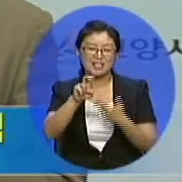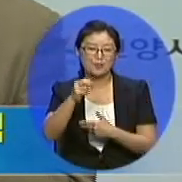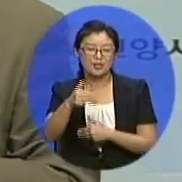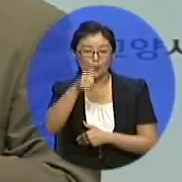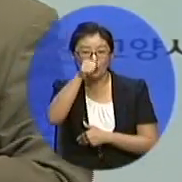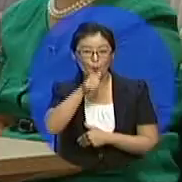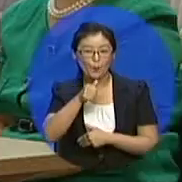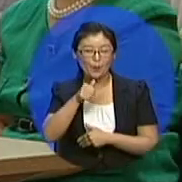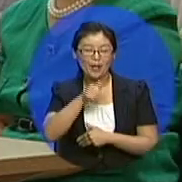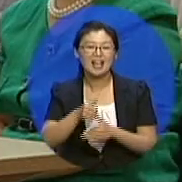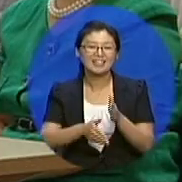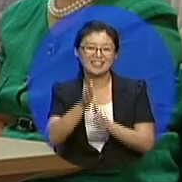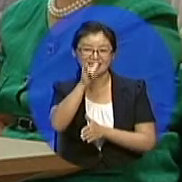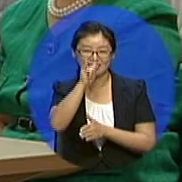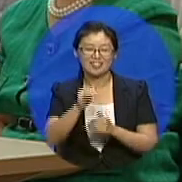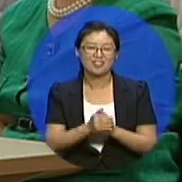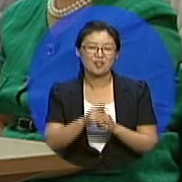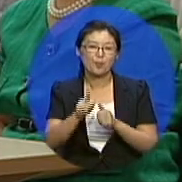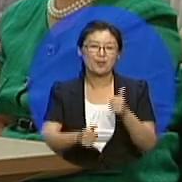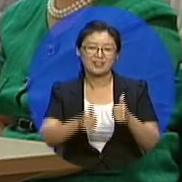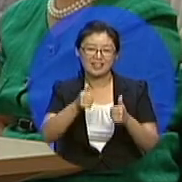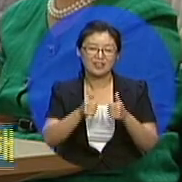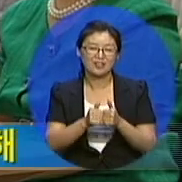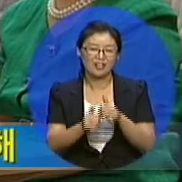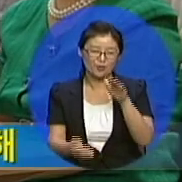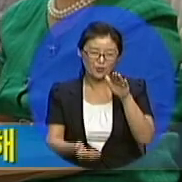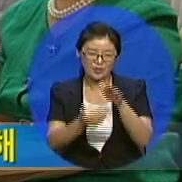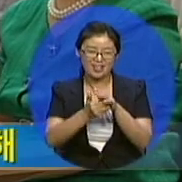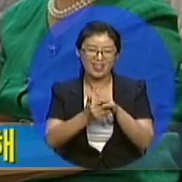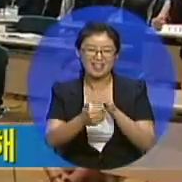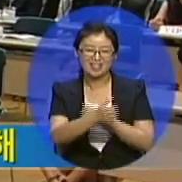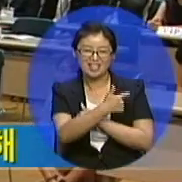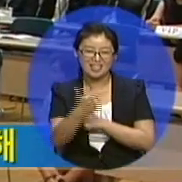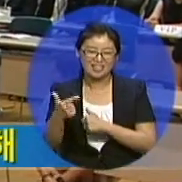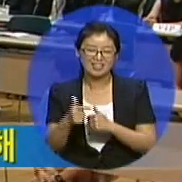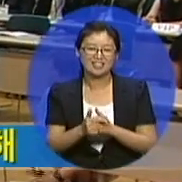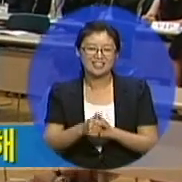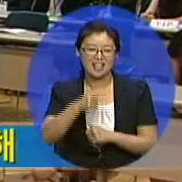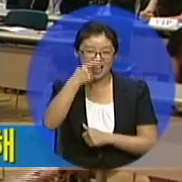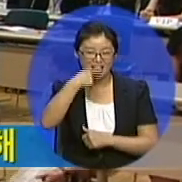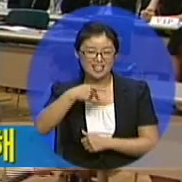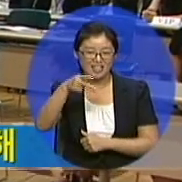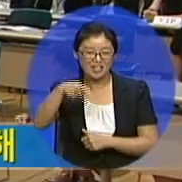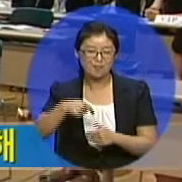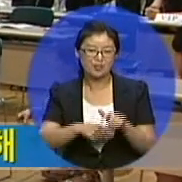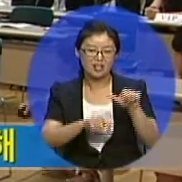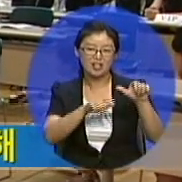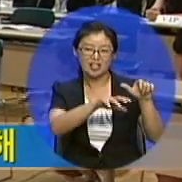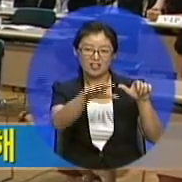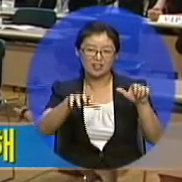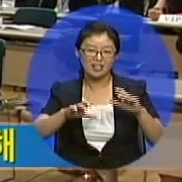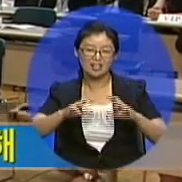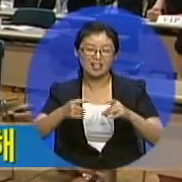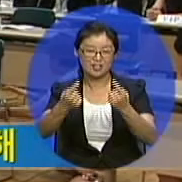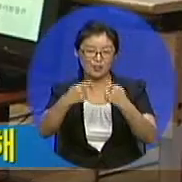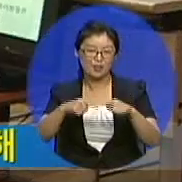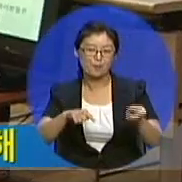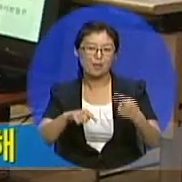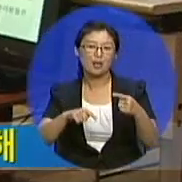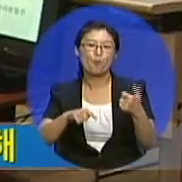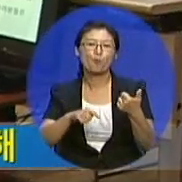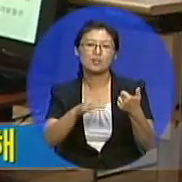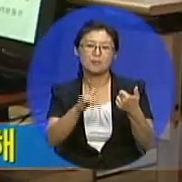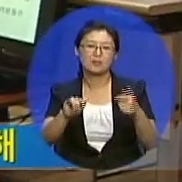고양시에서 열렸습니다. 이번 대회는 역대 최대 규모로 아시아 태평양 지역 15개 국가에서 150여 명의